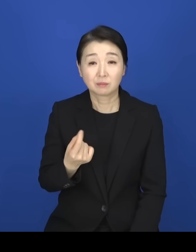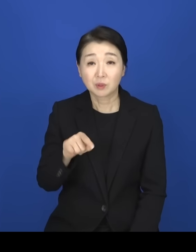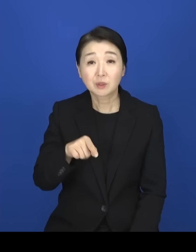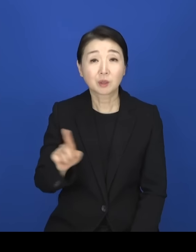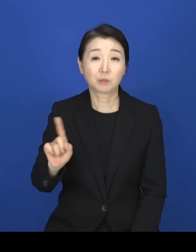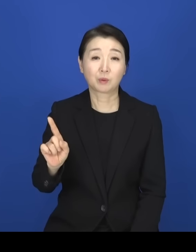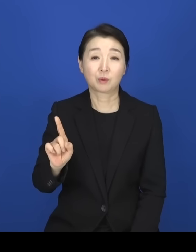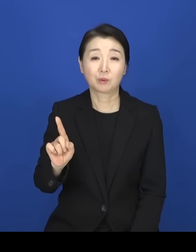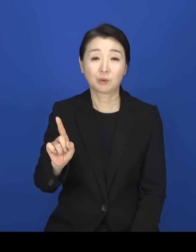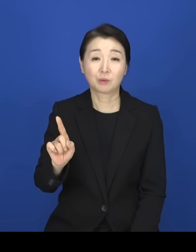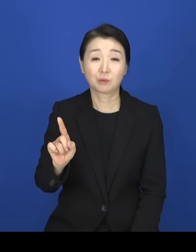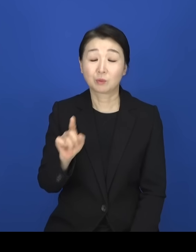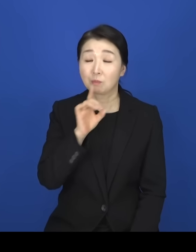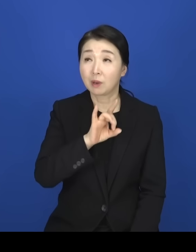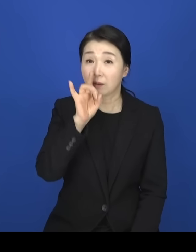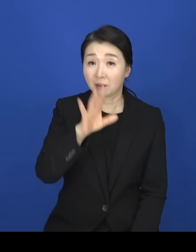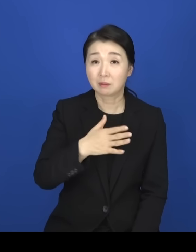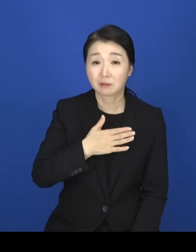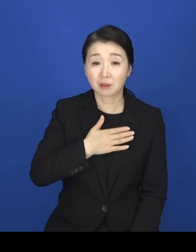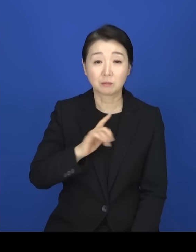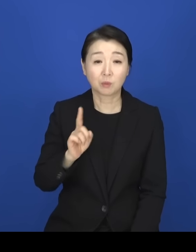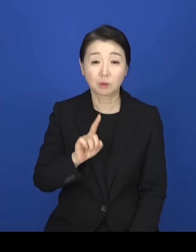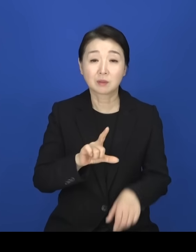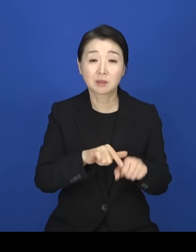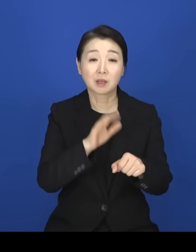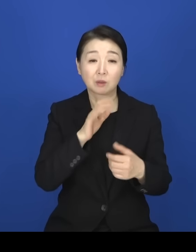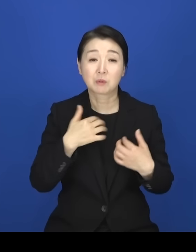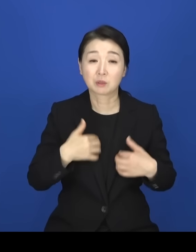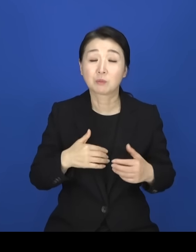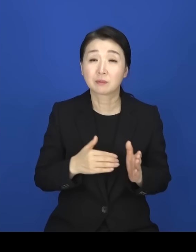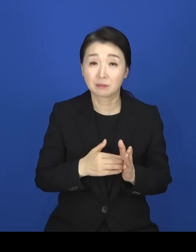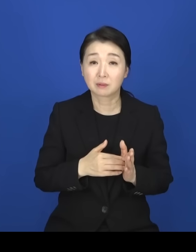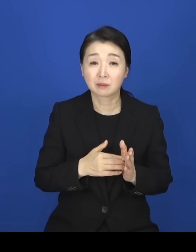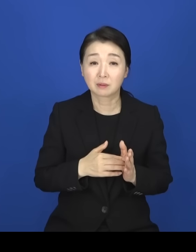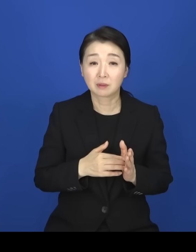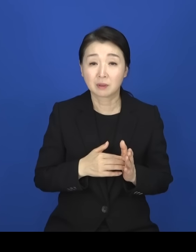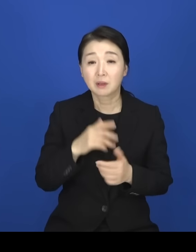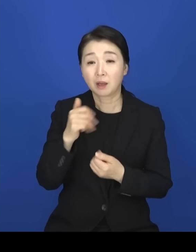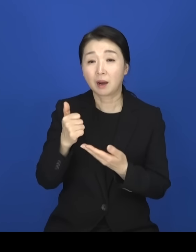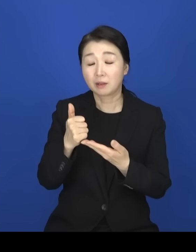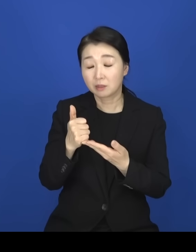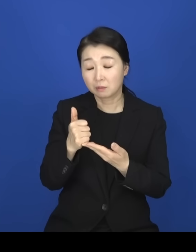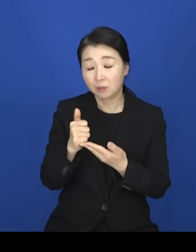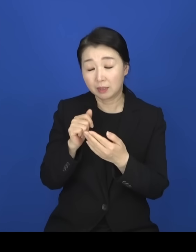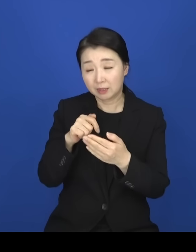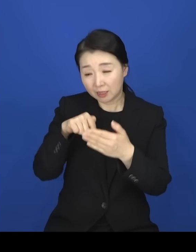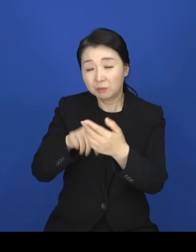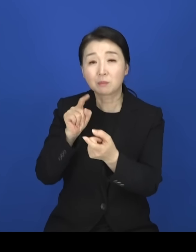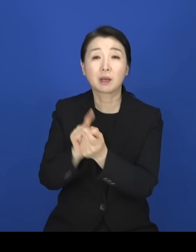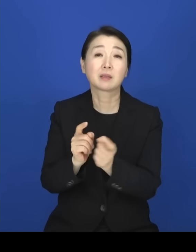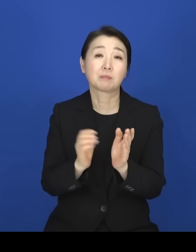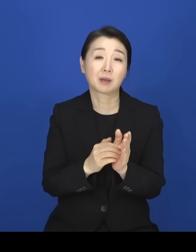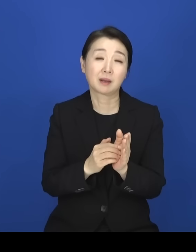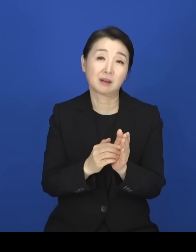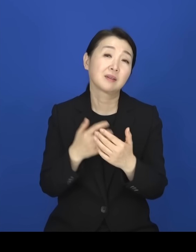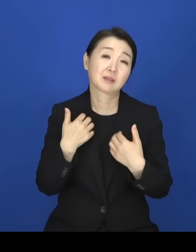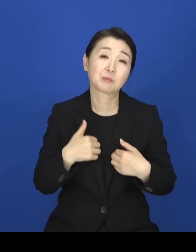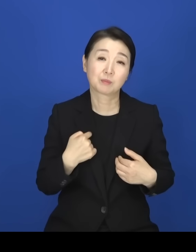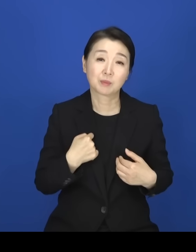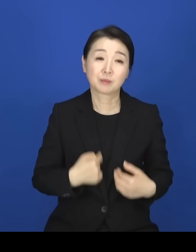이게 전 말이 안 돼요. 저는 정말 그 시간이 너무 기쁘죠 저한테는. 하나님을 좀 더 진하게 만난 시간이었으니까는